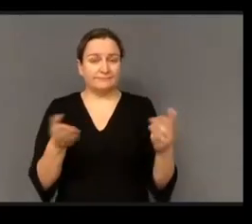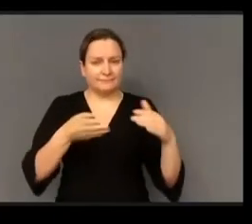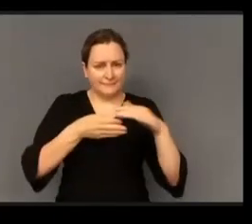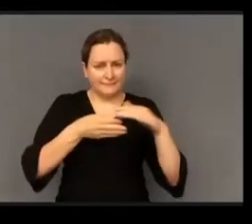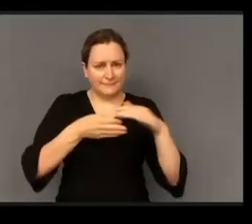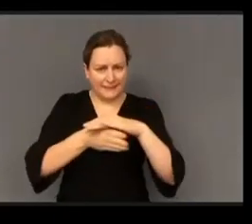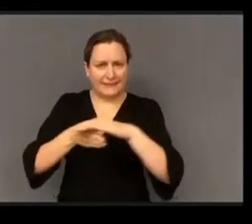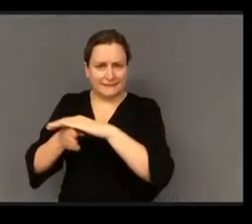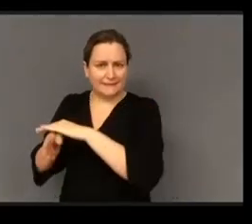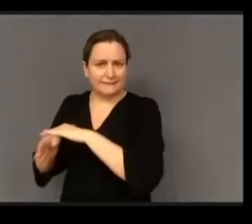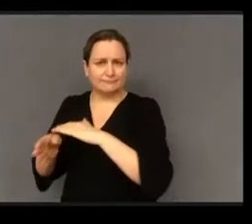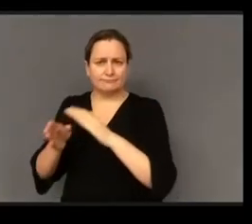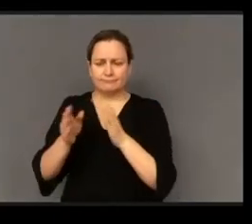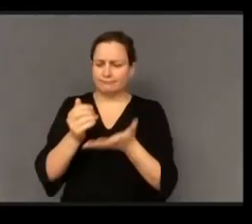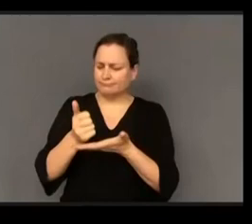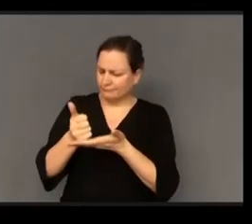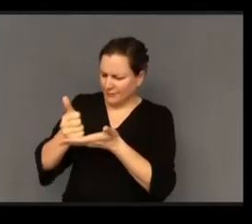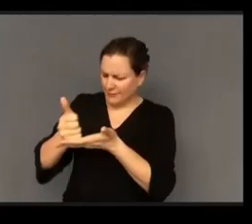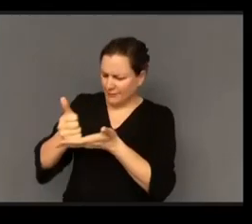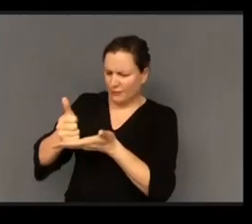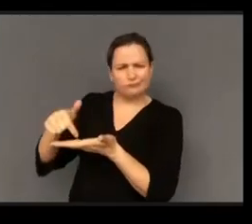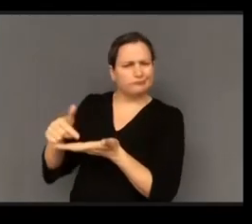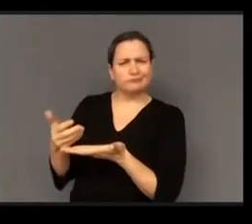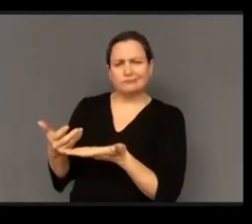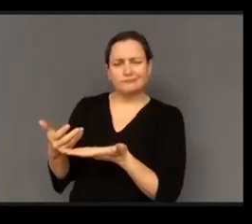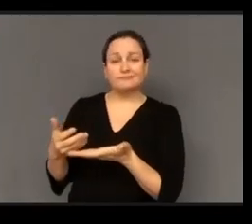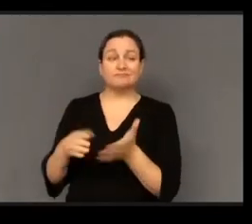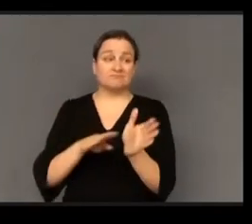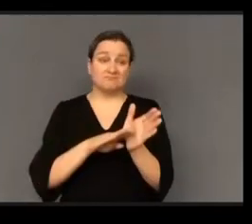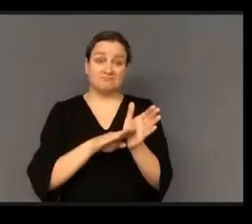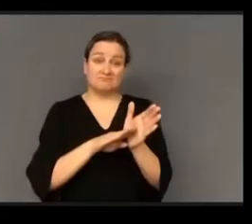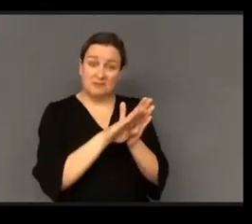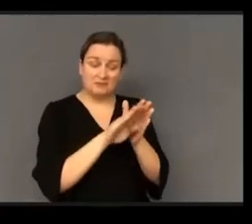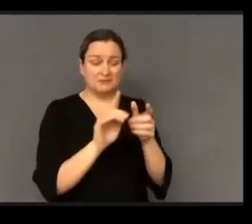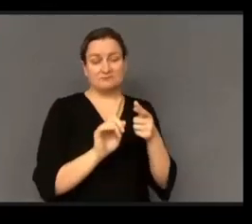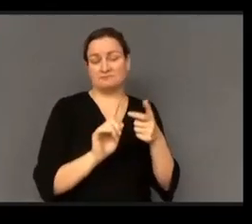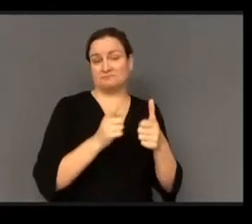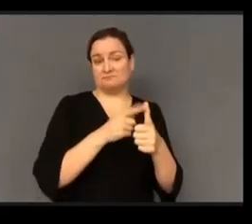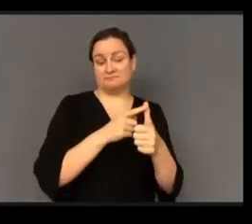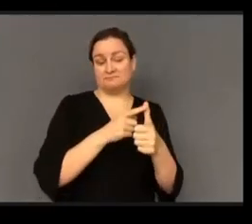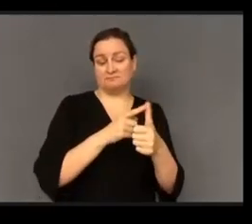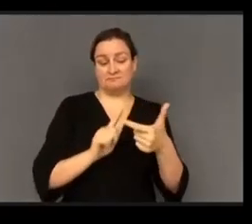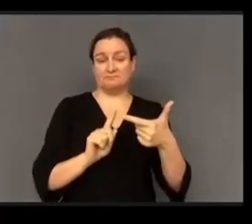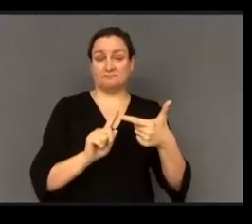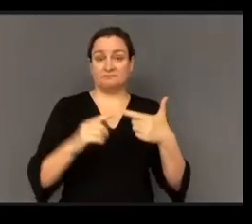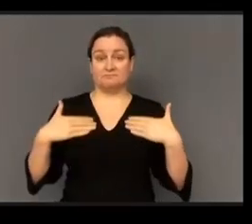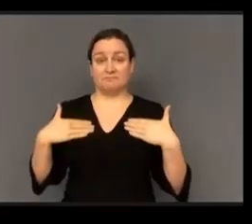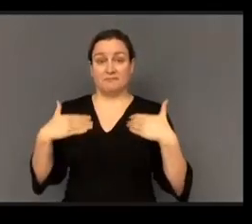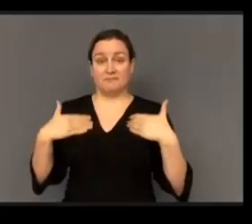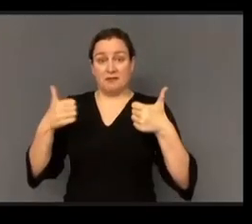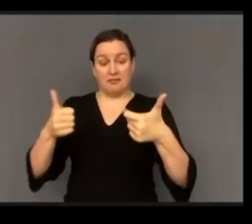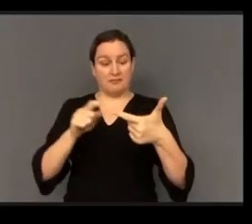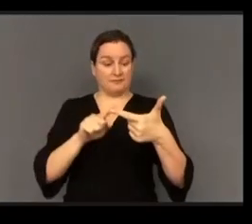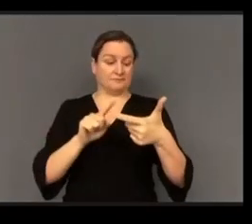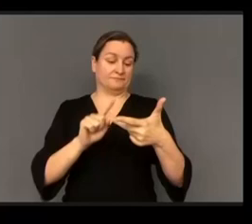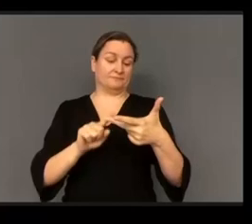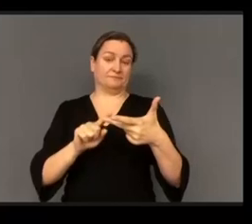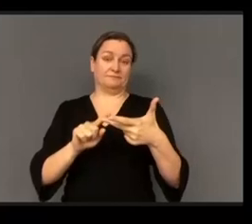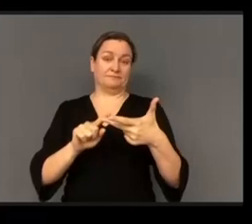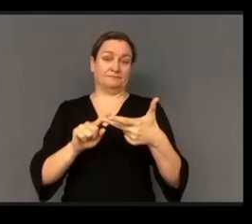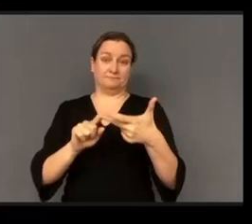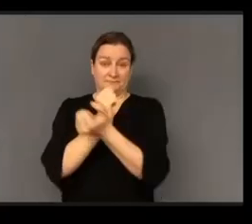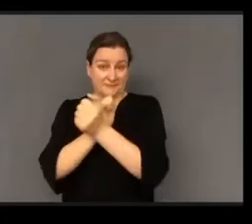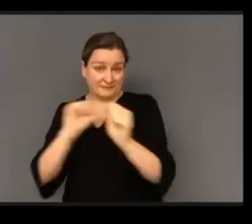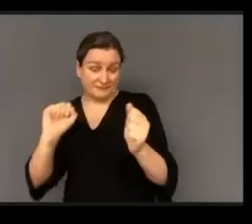所面临着的诸多挑战，例如发展、卫生健康和安全，以及对